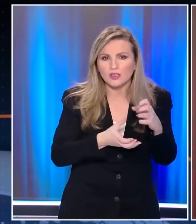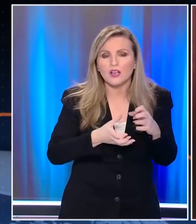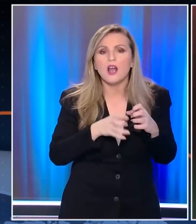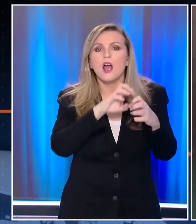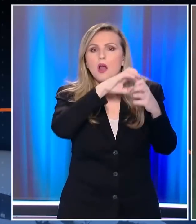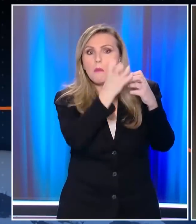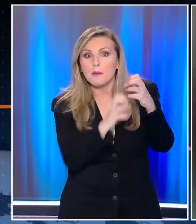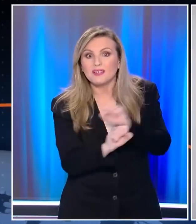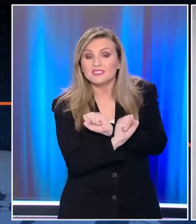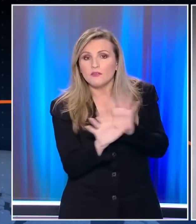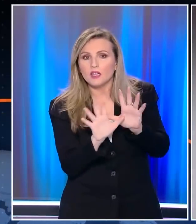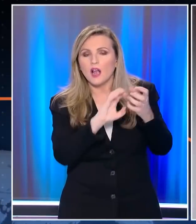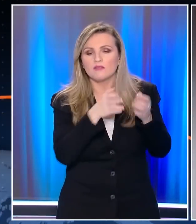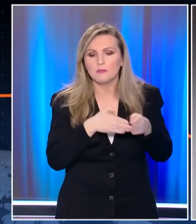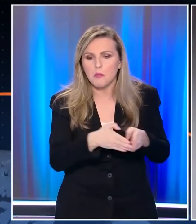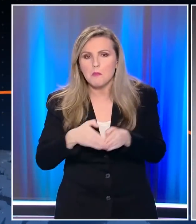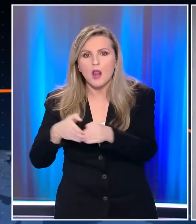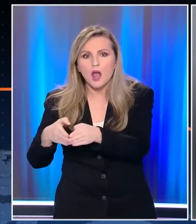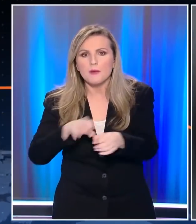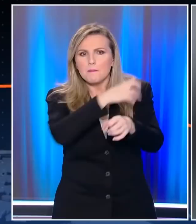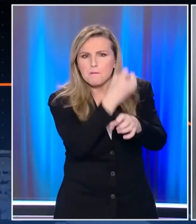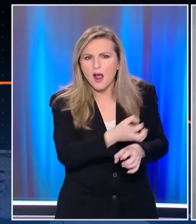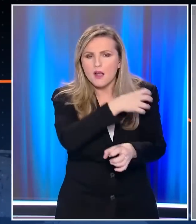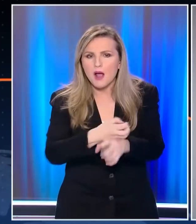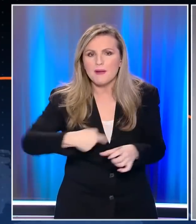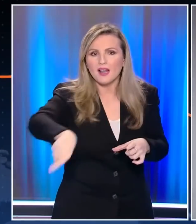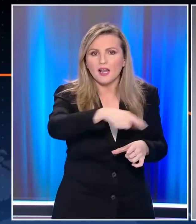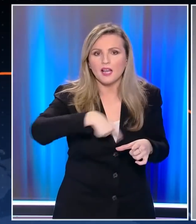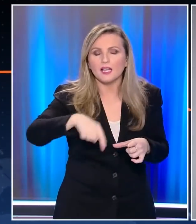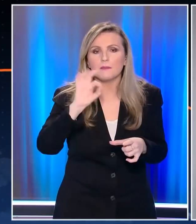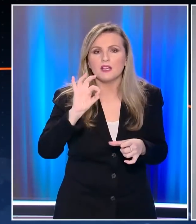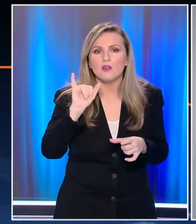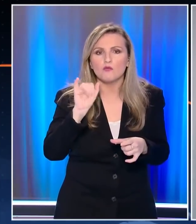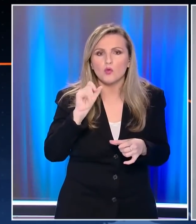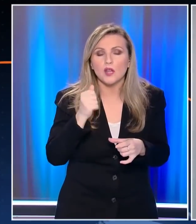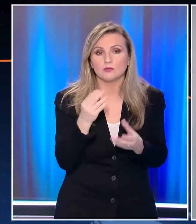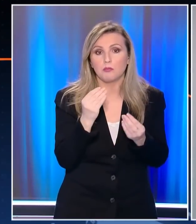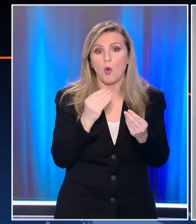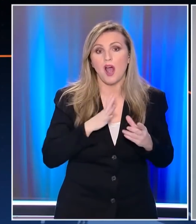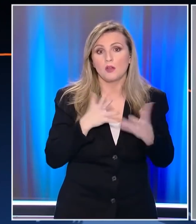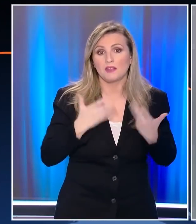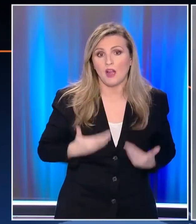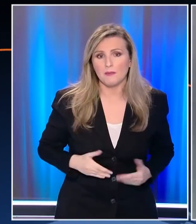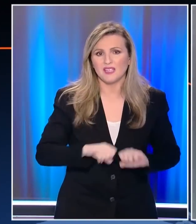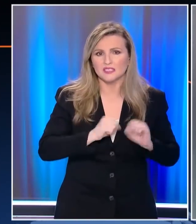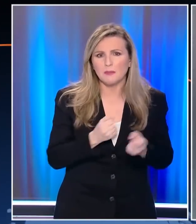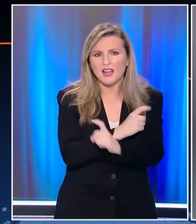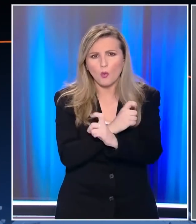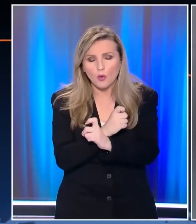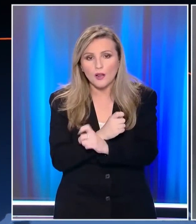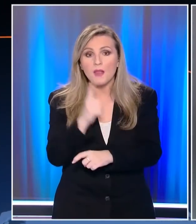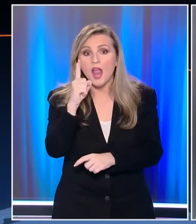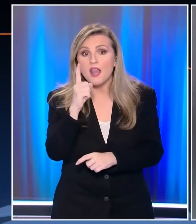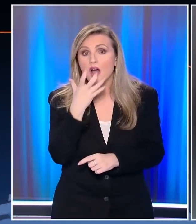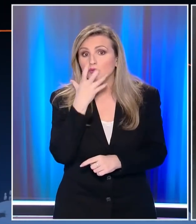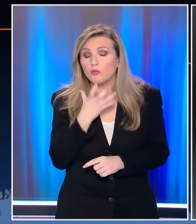από το φαράγγι και έπεσε πάνω σε σκάφη που έπλεαν στα νερά της λίμνης Φούρνας. Αρκετοί τραυματίες υπέστησαν κατάγματα, ενώ ένας άλλος